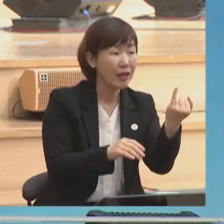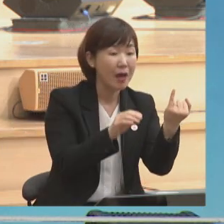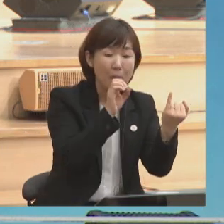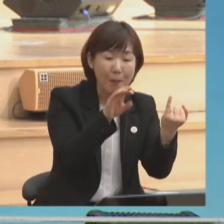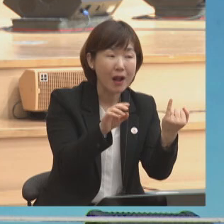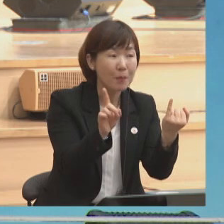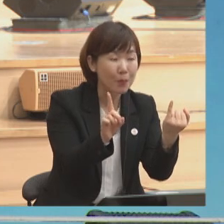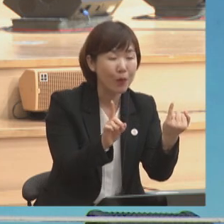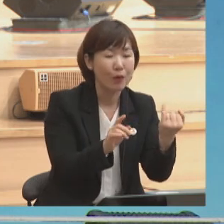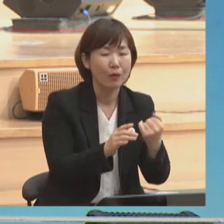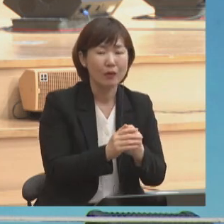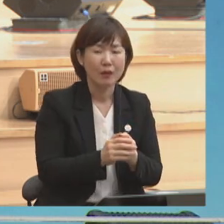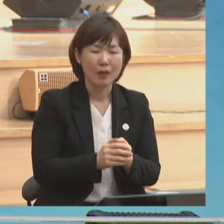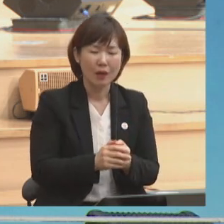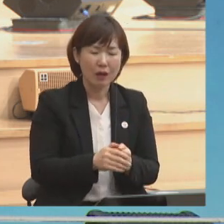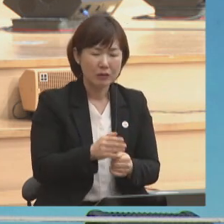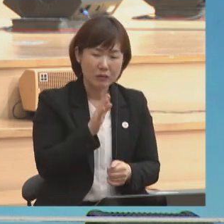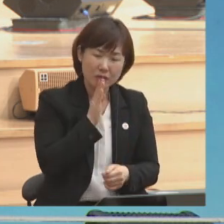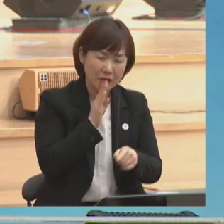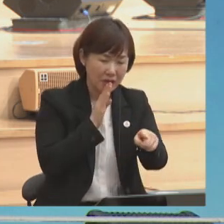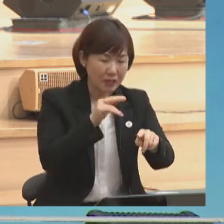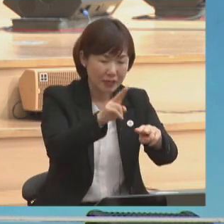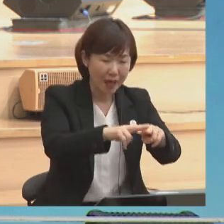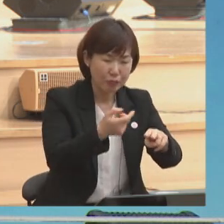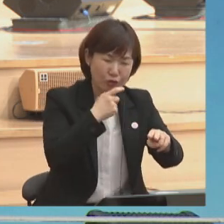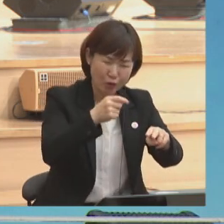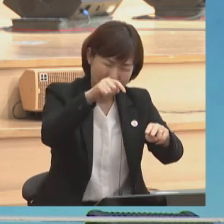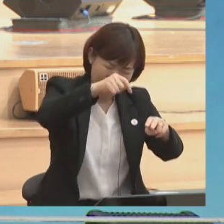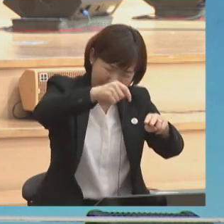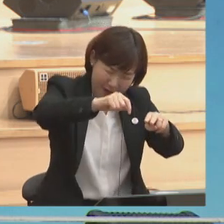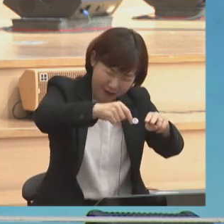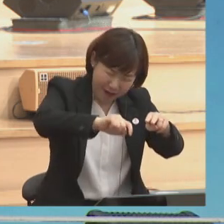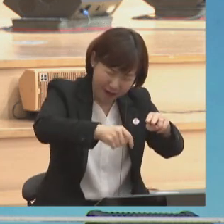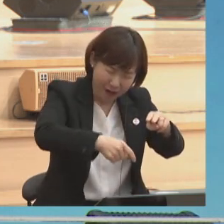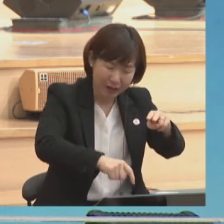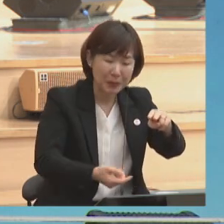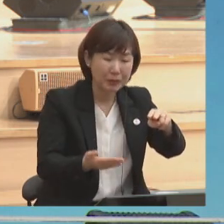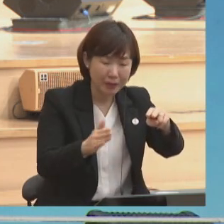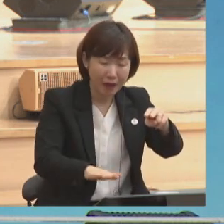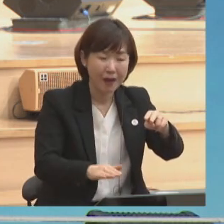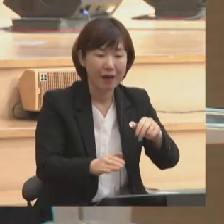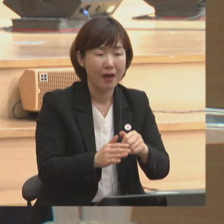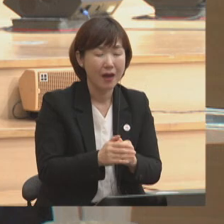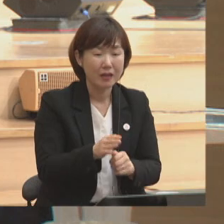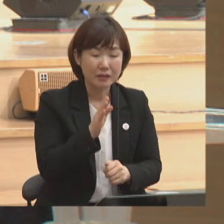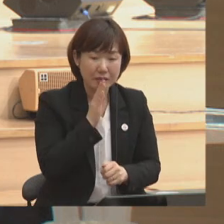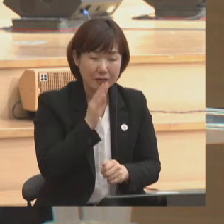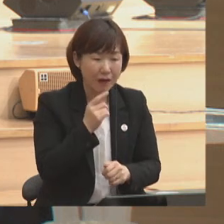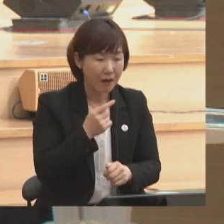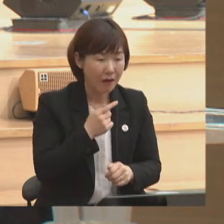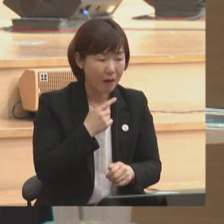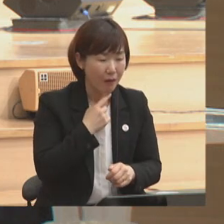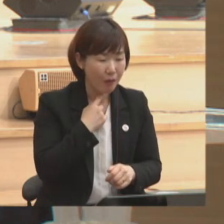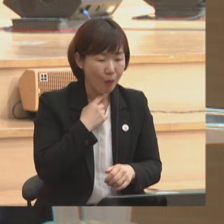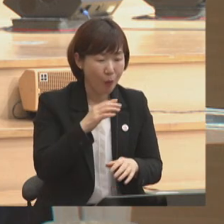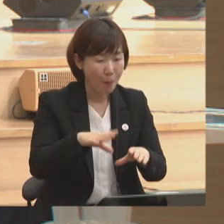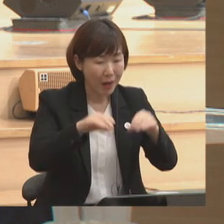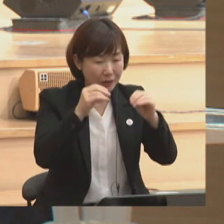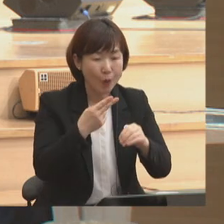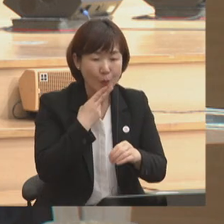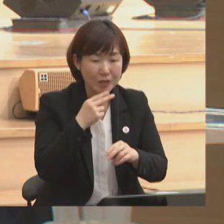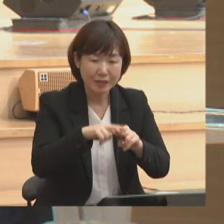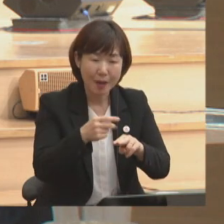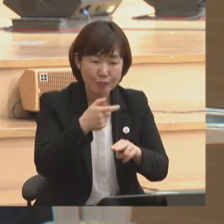정말로 이 우물도 깊지만 정말로 마르지 않는 샘 같은 그런 우물이 있다면 뭐라고 말하냐? 제가